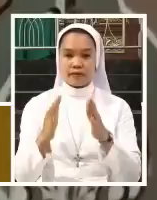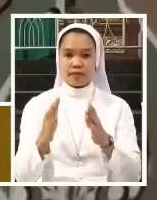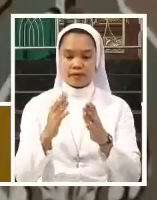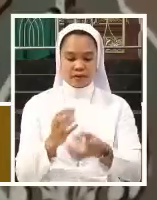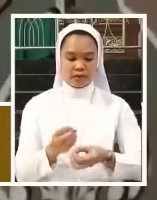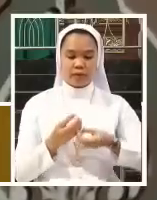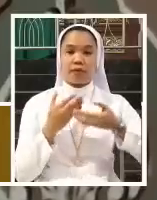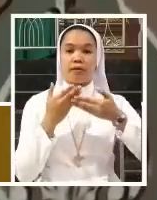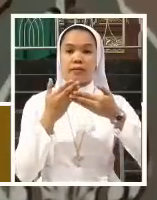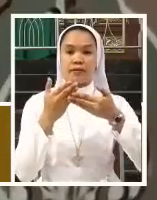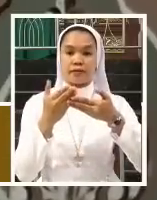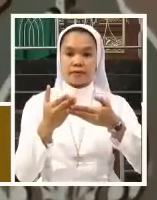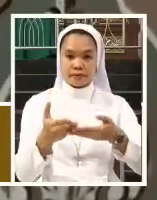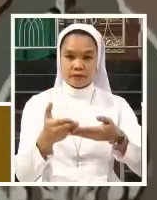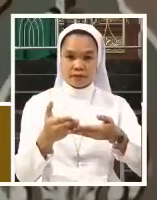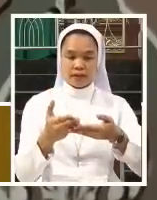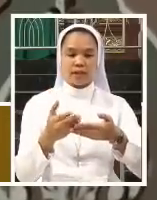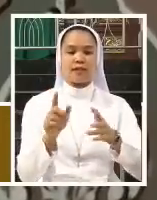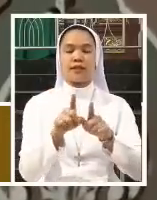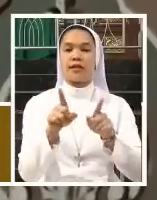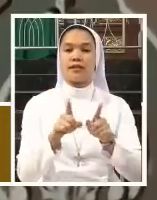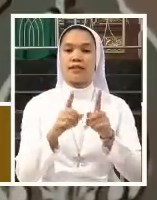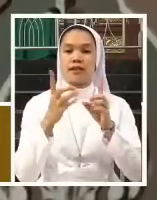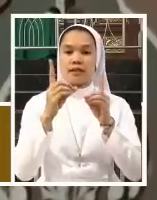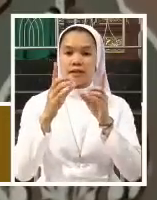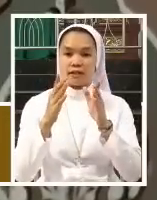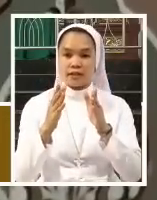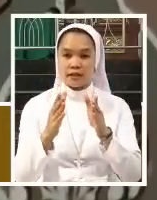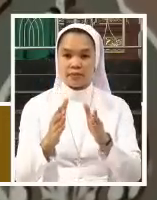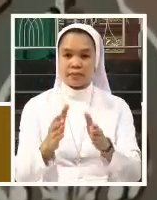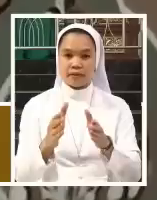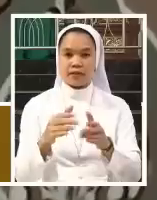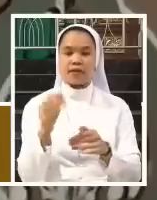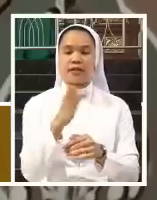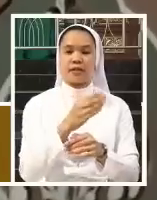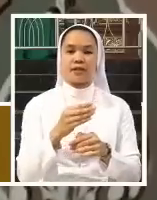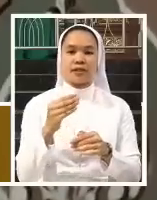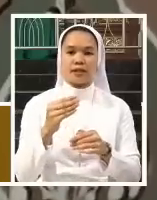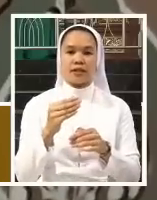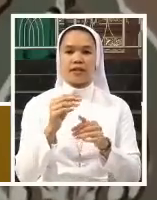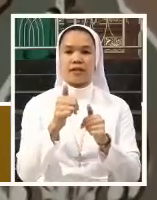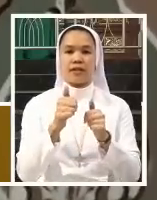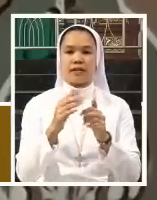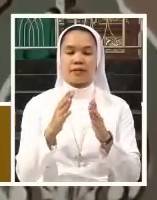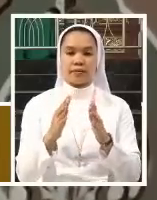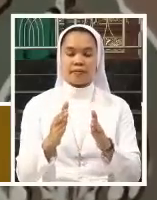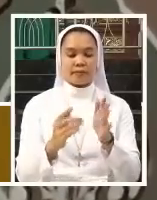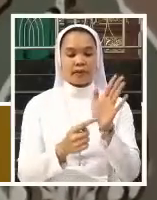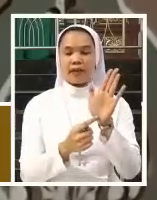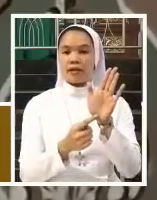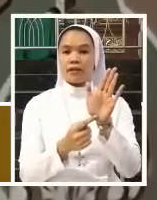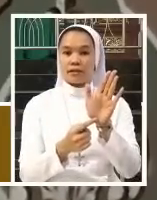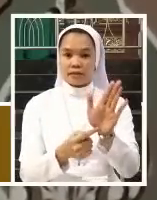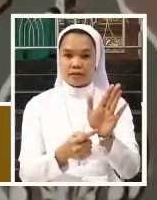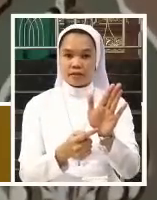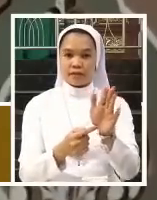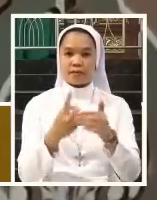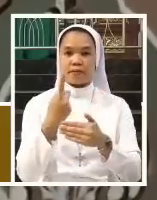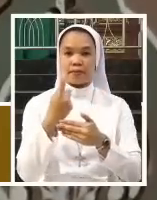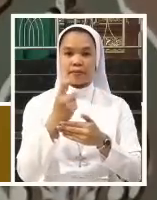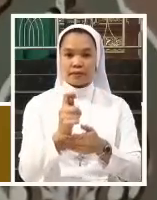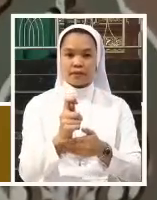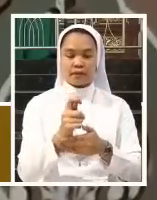mga disipulo, ang mga konsagradong personang nagpapahiling kiraren kang sidang